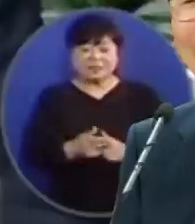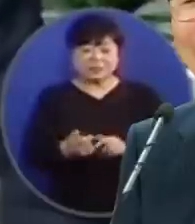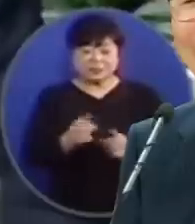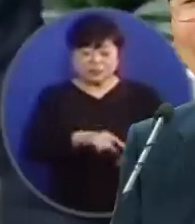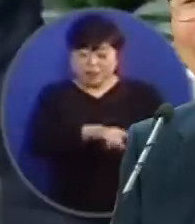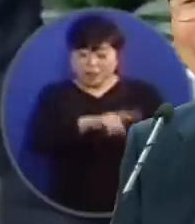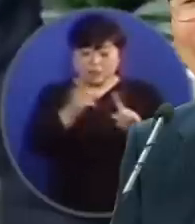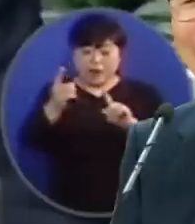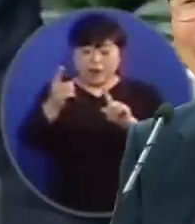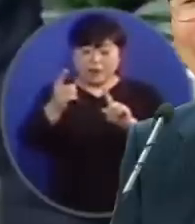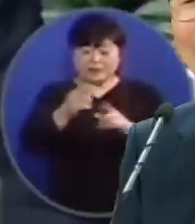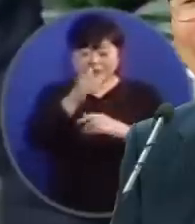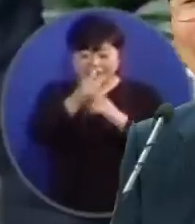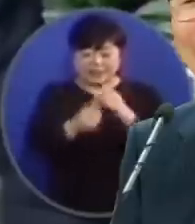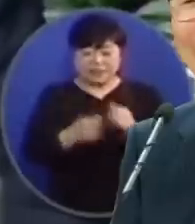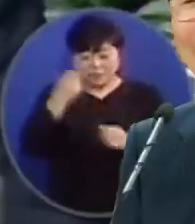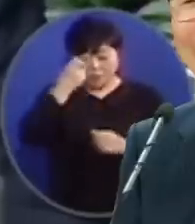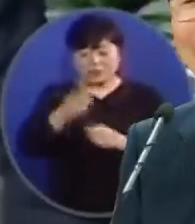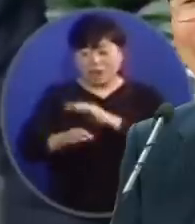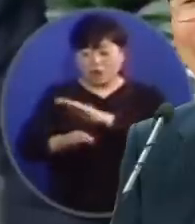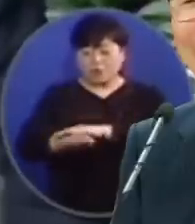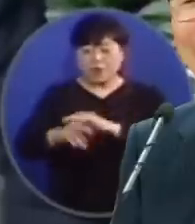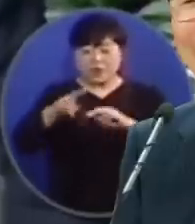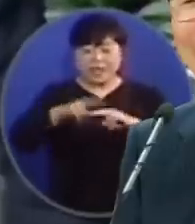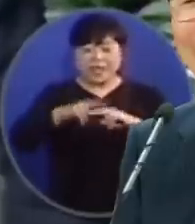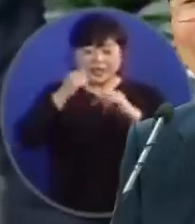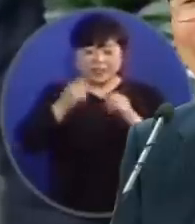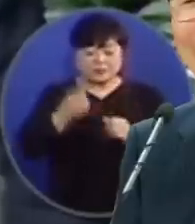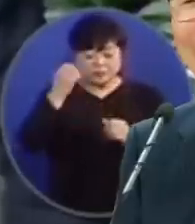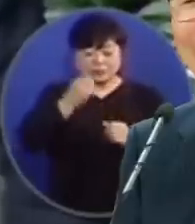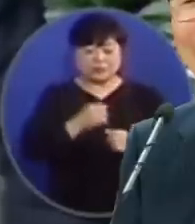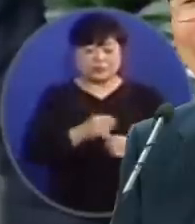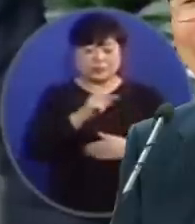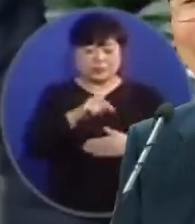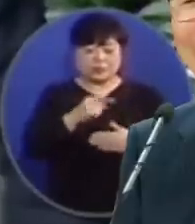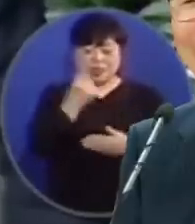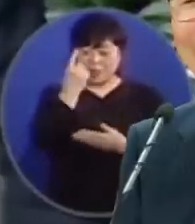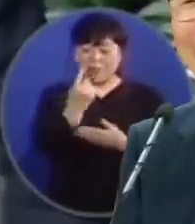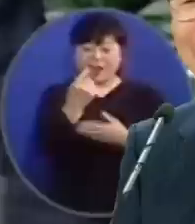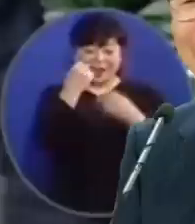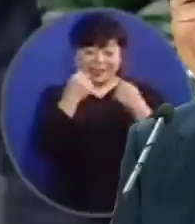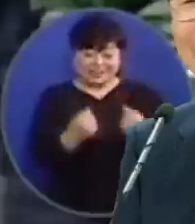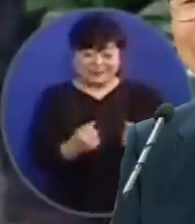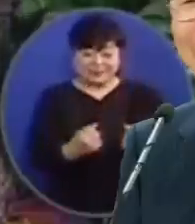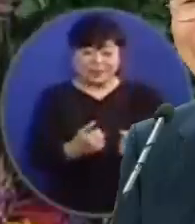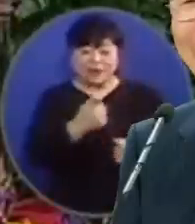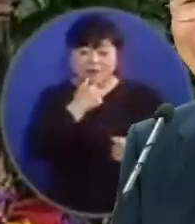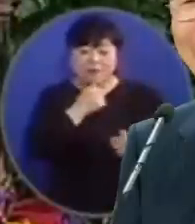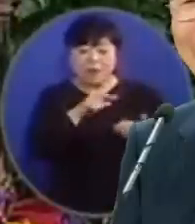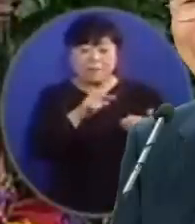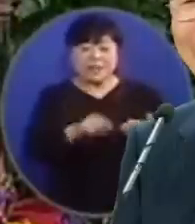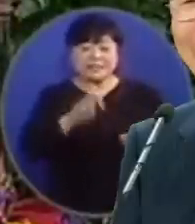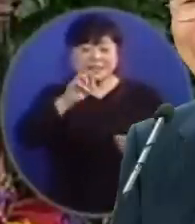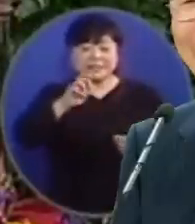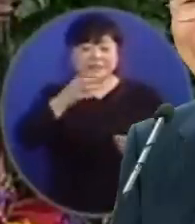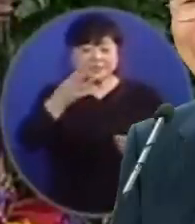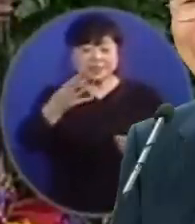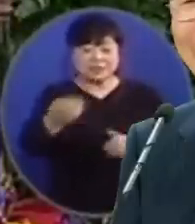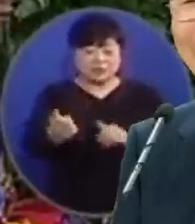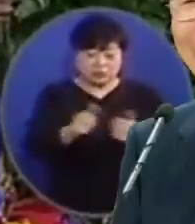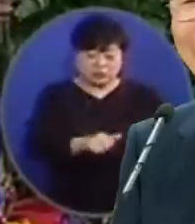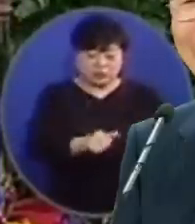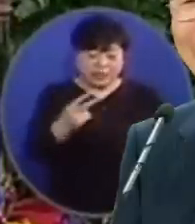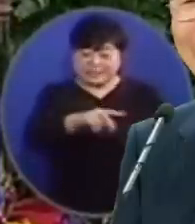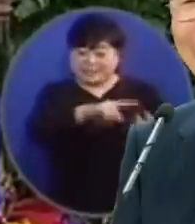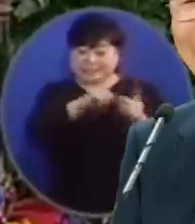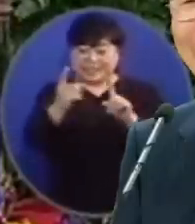죽었다가 부활하셔서 지금 하나님의 보좌 우편에 계시며 성령으로 우리 속에 와서 계신 것입니다. 로마서 8장 34절에 죽으실 뿐 아니라